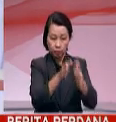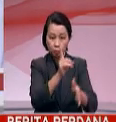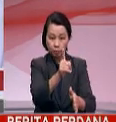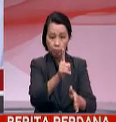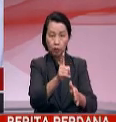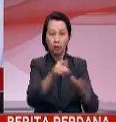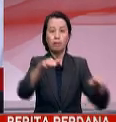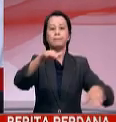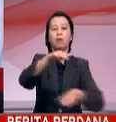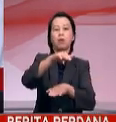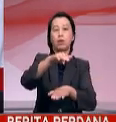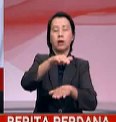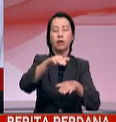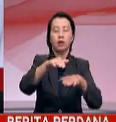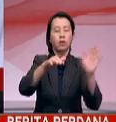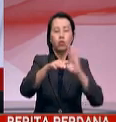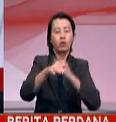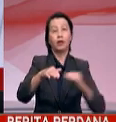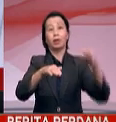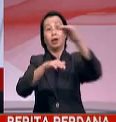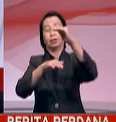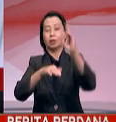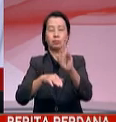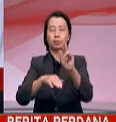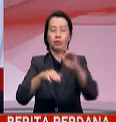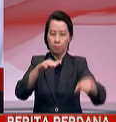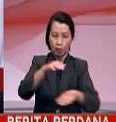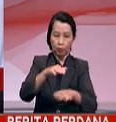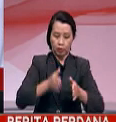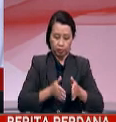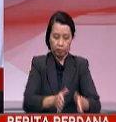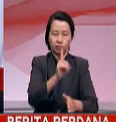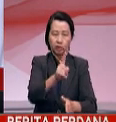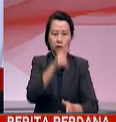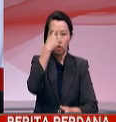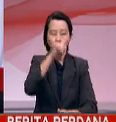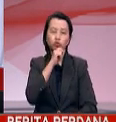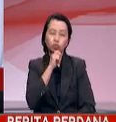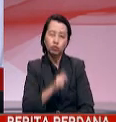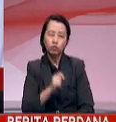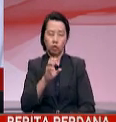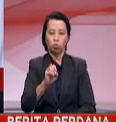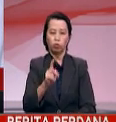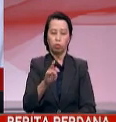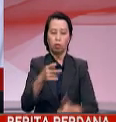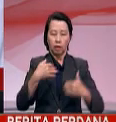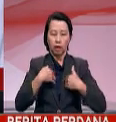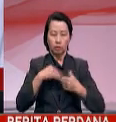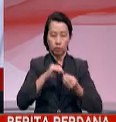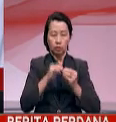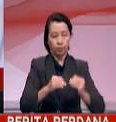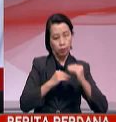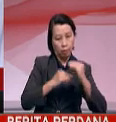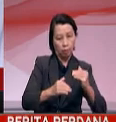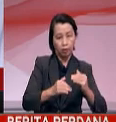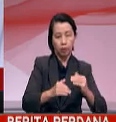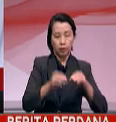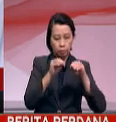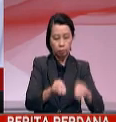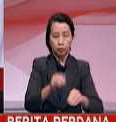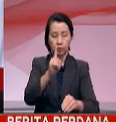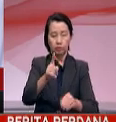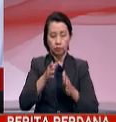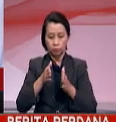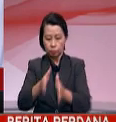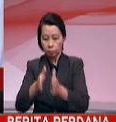di tingkat bawah, ada bukan di tingkat atas. Jadi dari segi nombor lah sekarang ni, nombor had pengundi yang ditempatkan di setiap